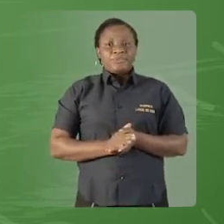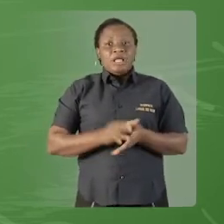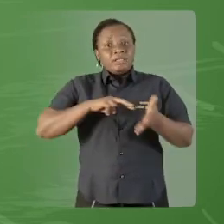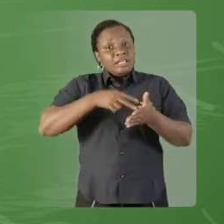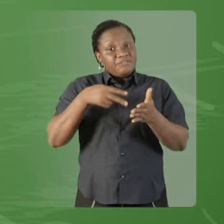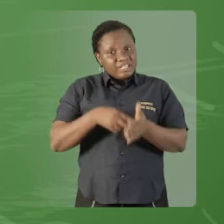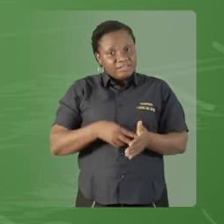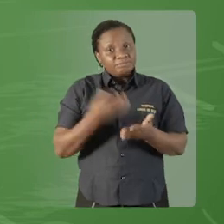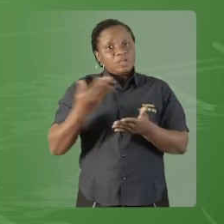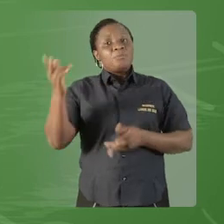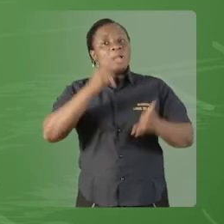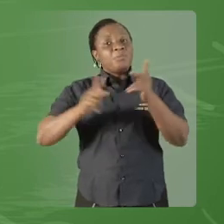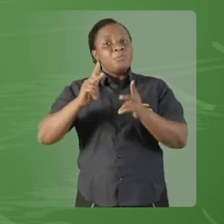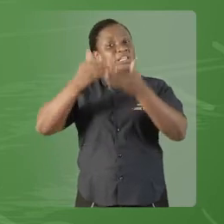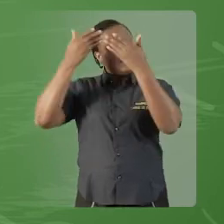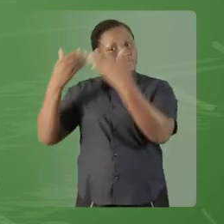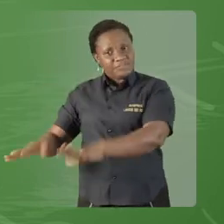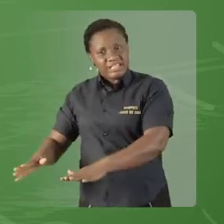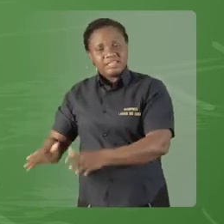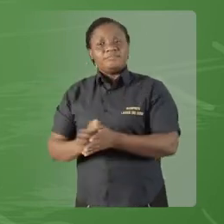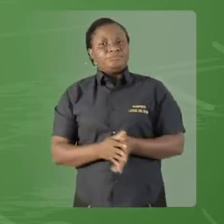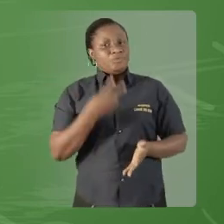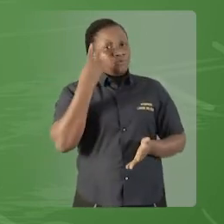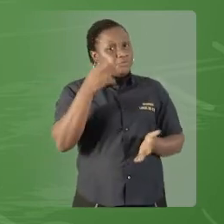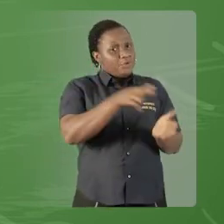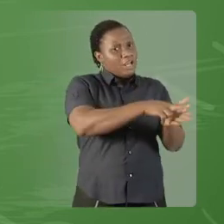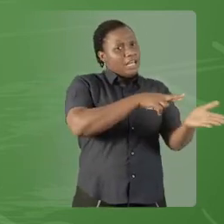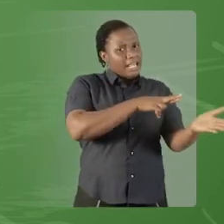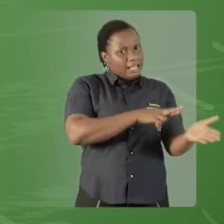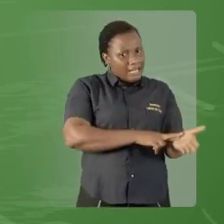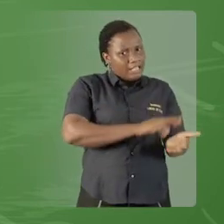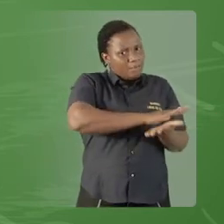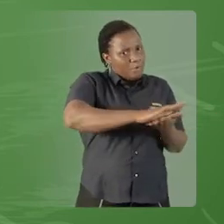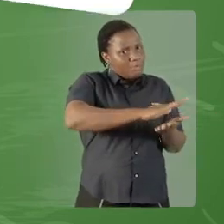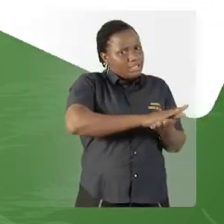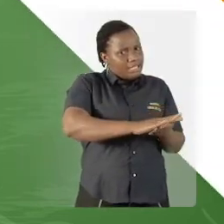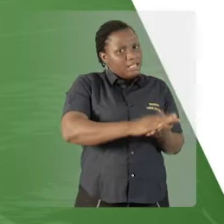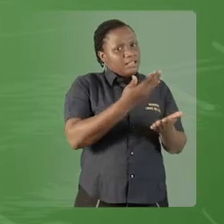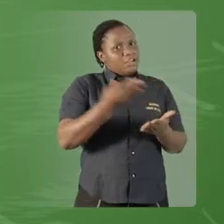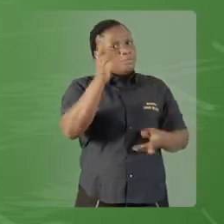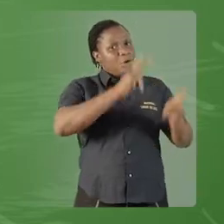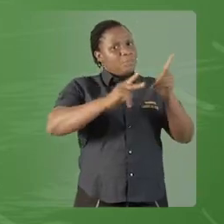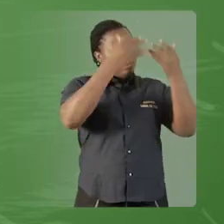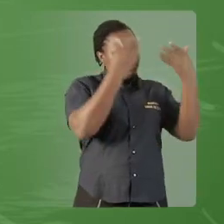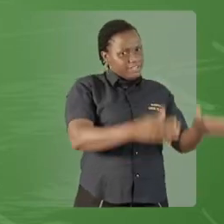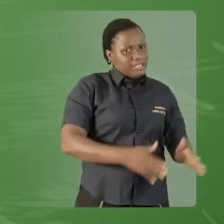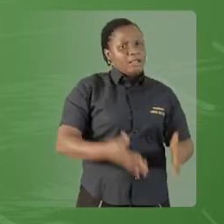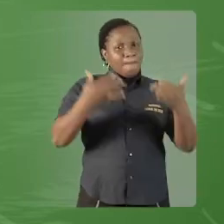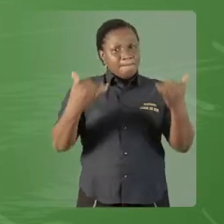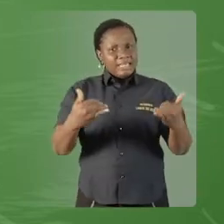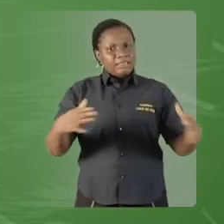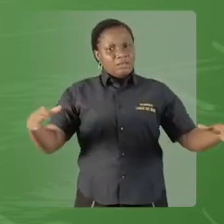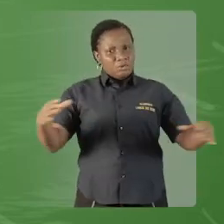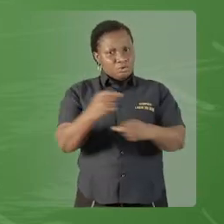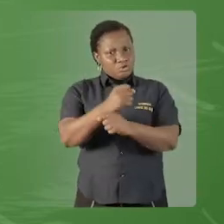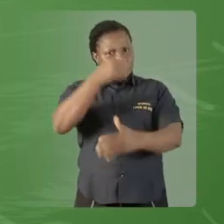qu'on appelle équipement public, on a vu les règles d'entretien des équipements publics, nous allons faire le résumé de